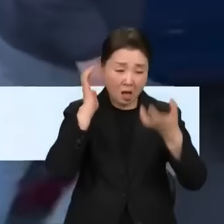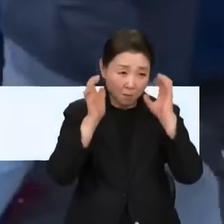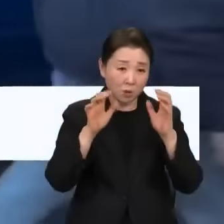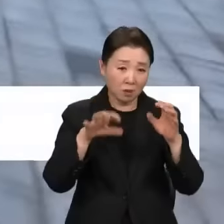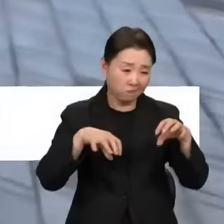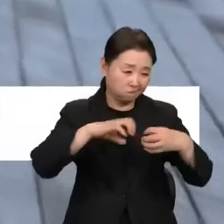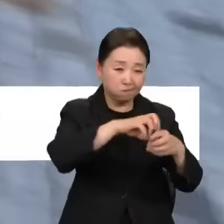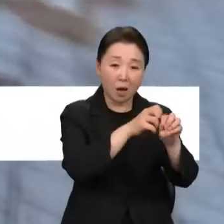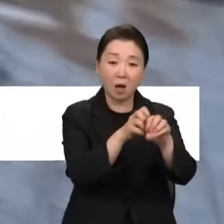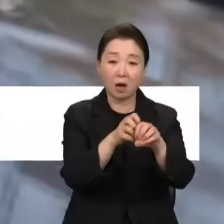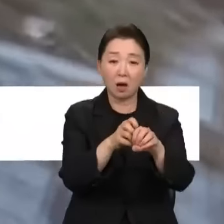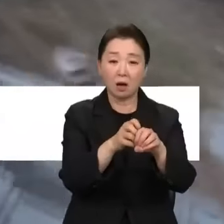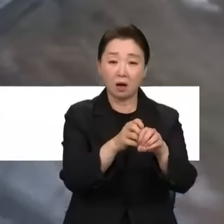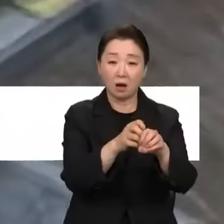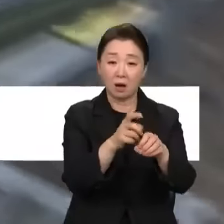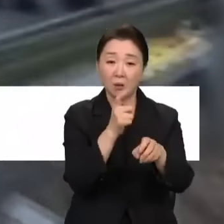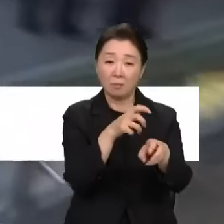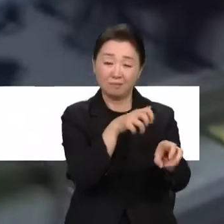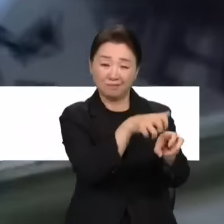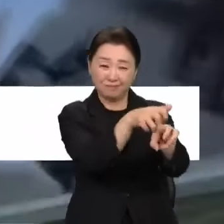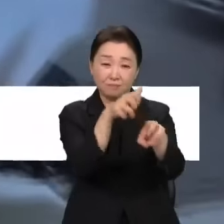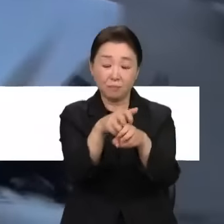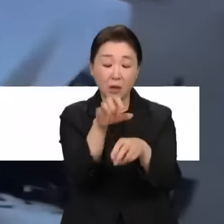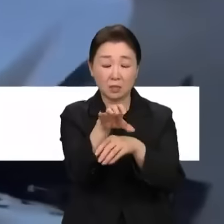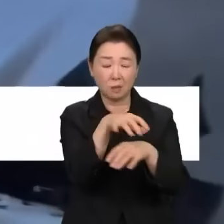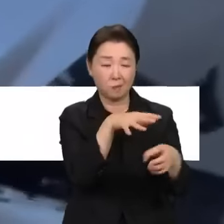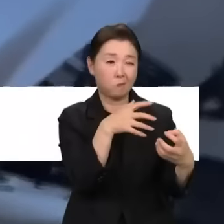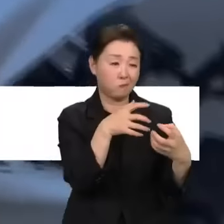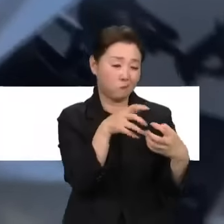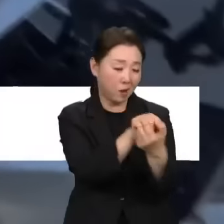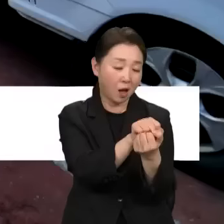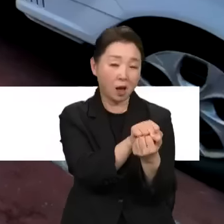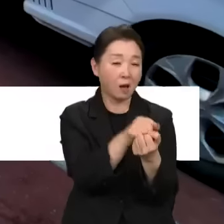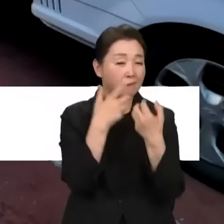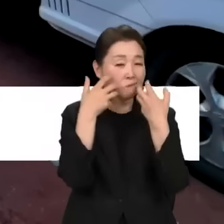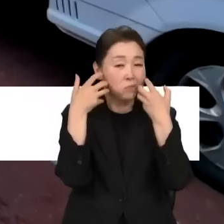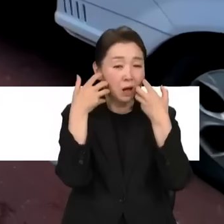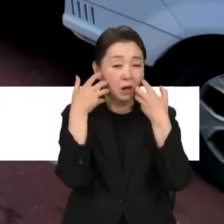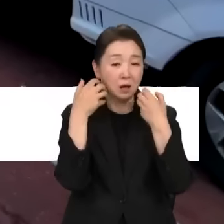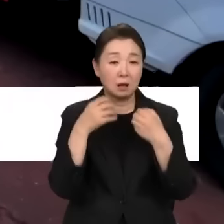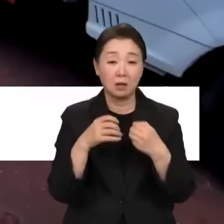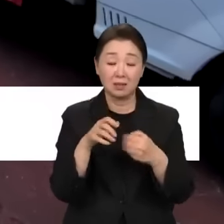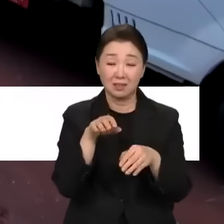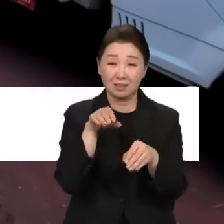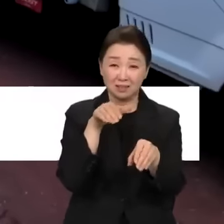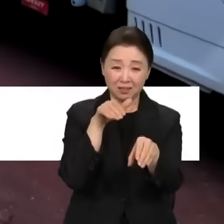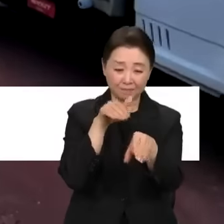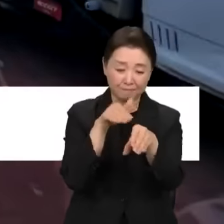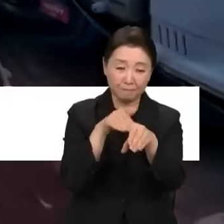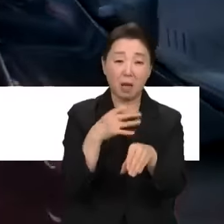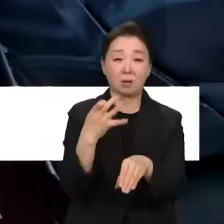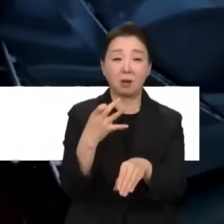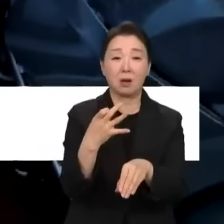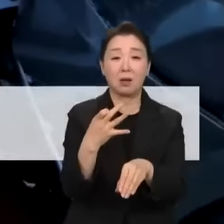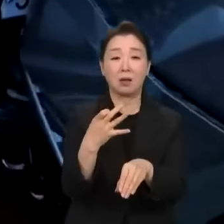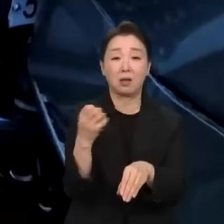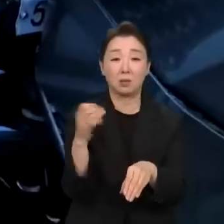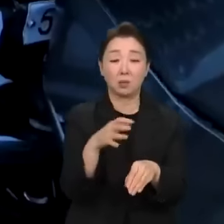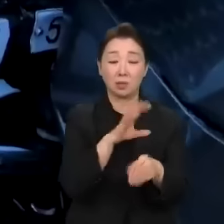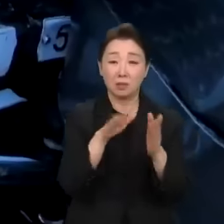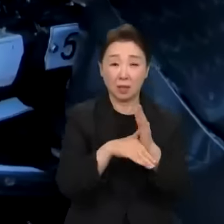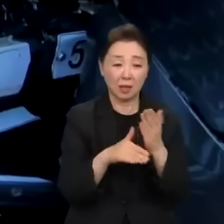아수라장이습니다 화물 직 부딪는 찌그러졌습니다 대가 이따라 부딪쳤고이 과정에서